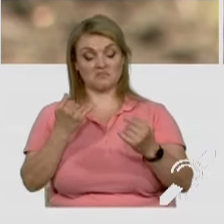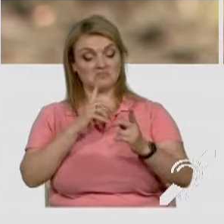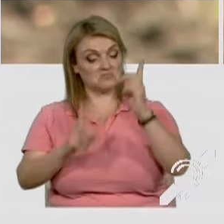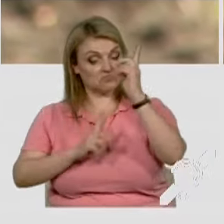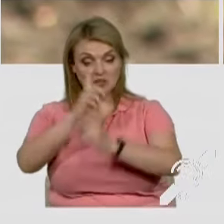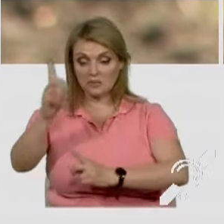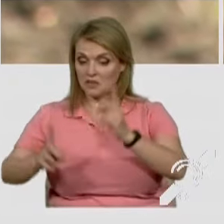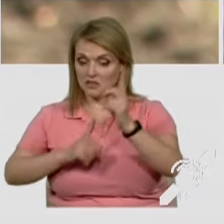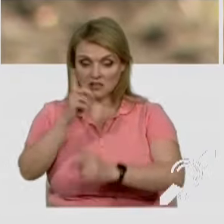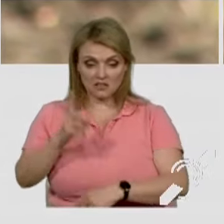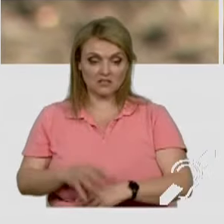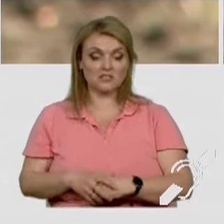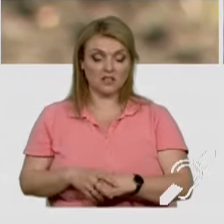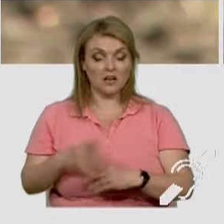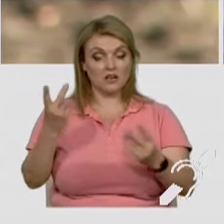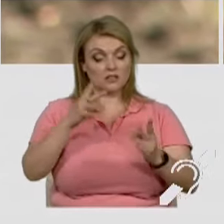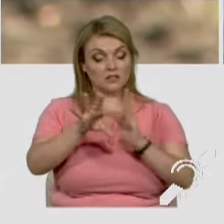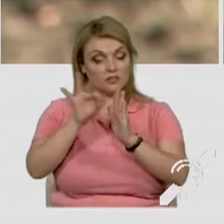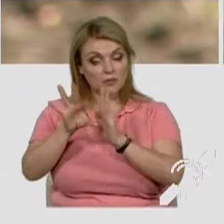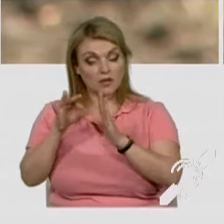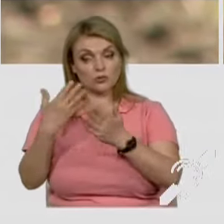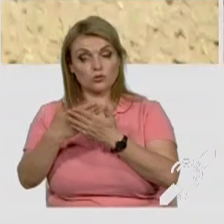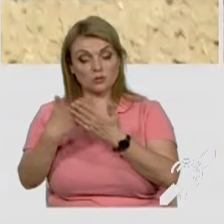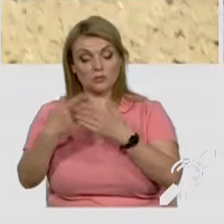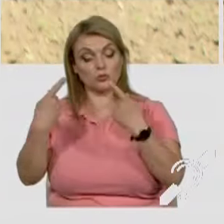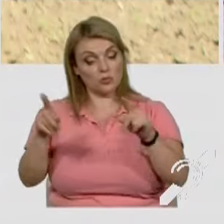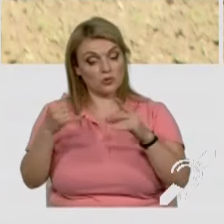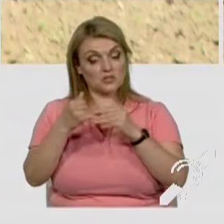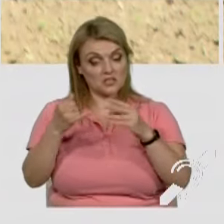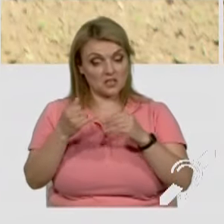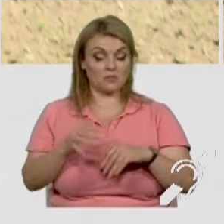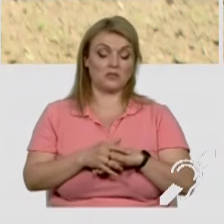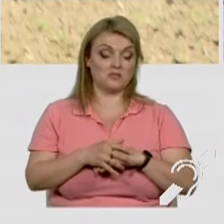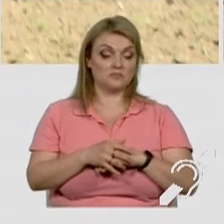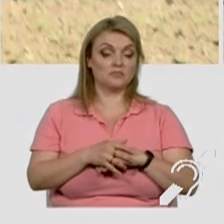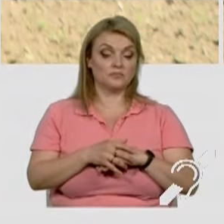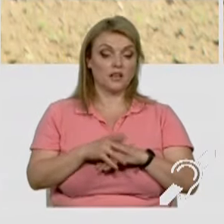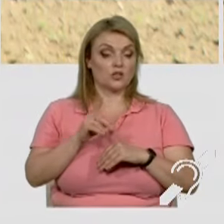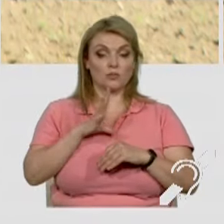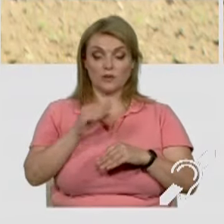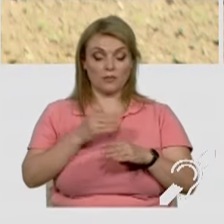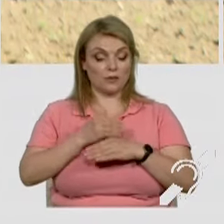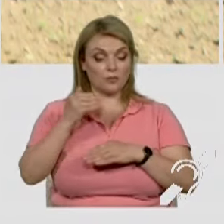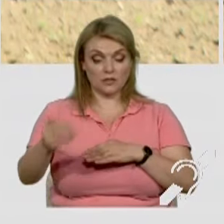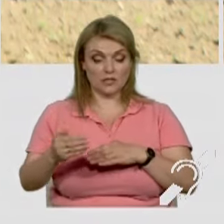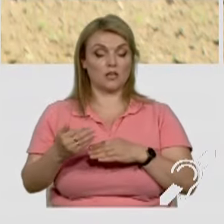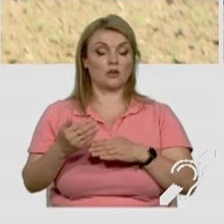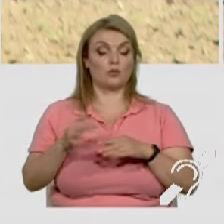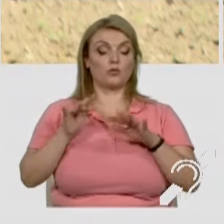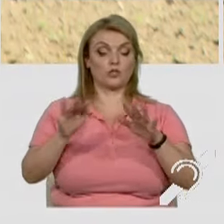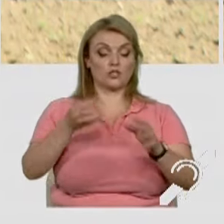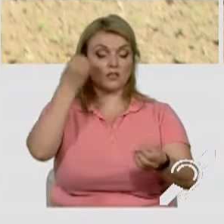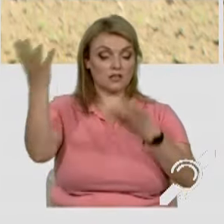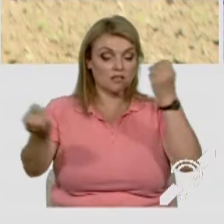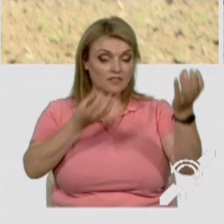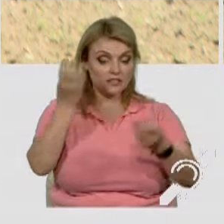de ales corect terenul pentru plantarea plantațiilor multianuale, ca noi să întârziem procesul de înflorire a livezilor și asta